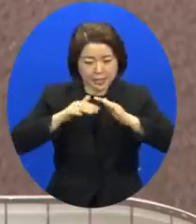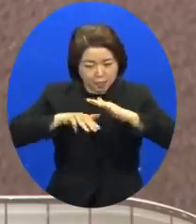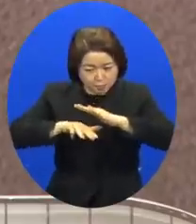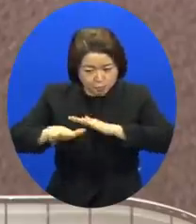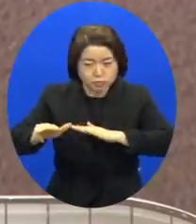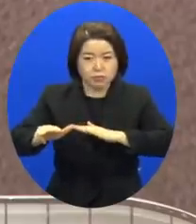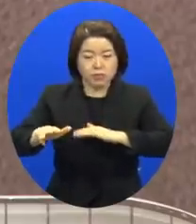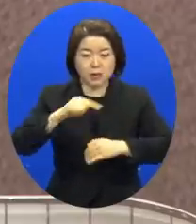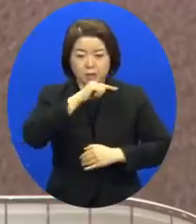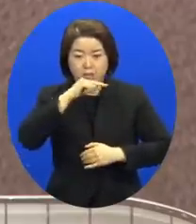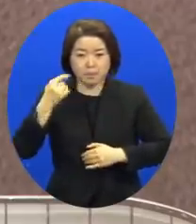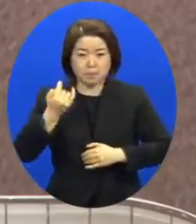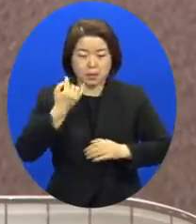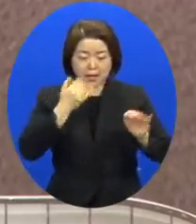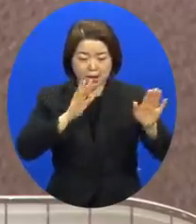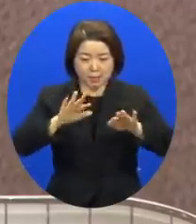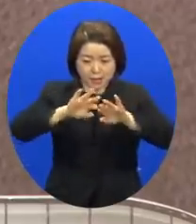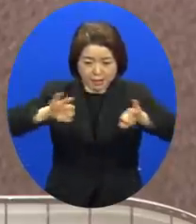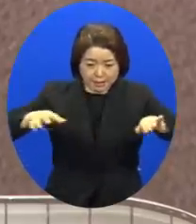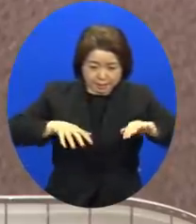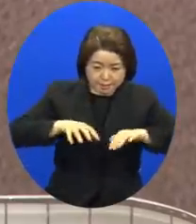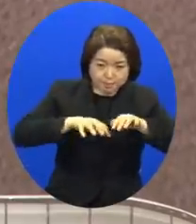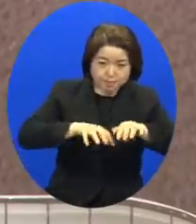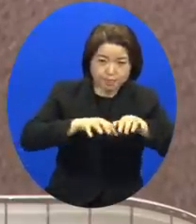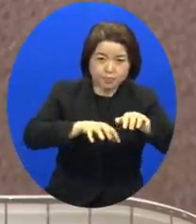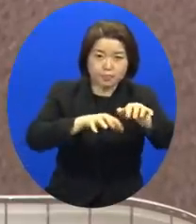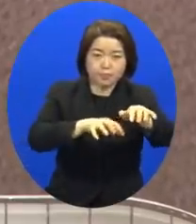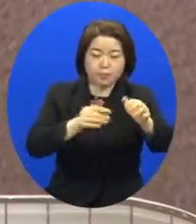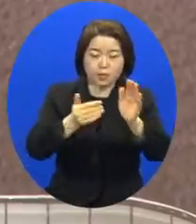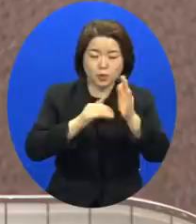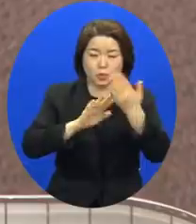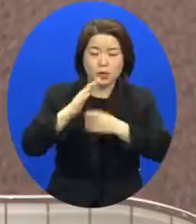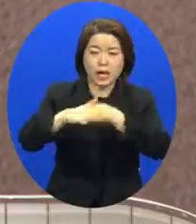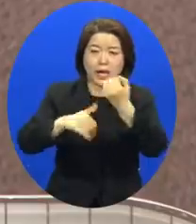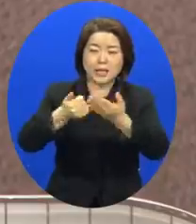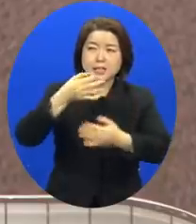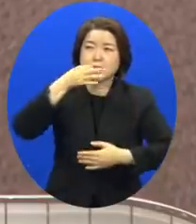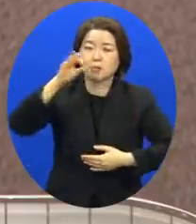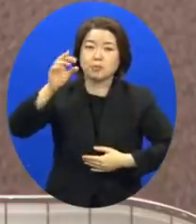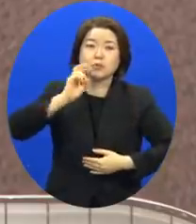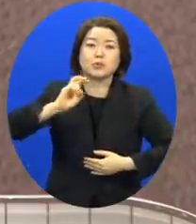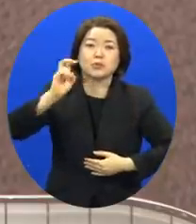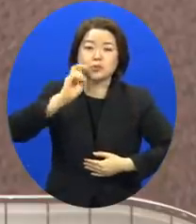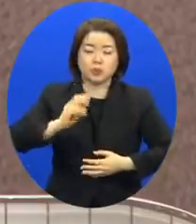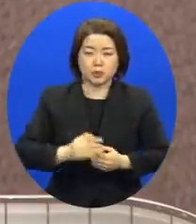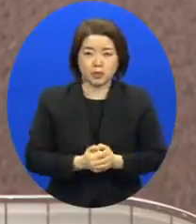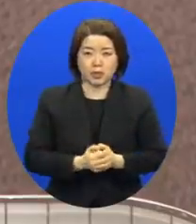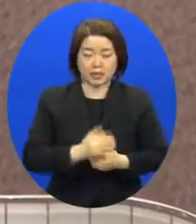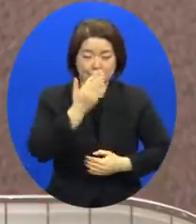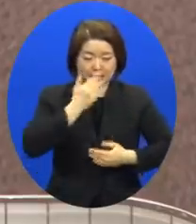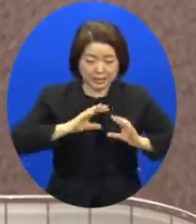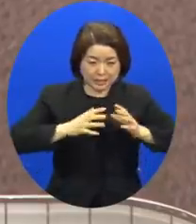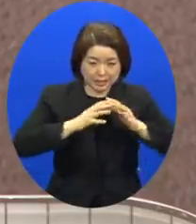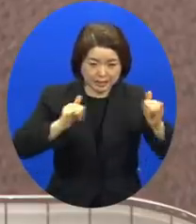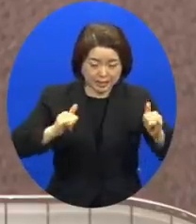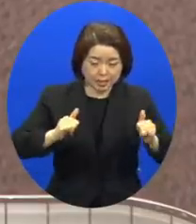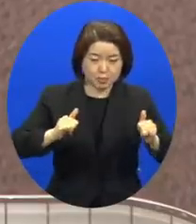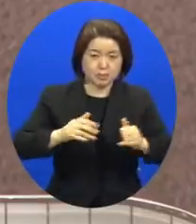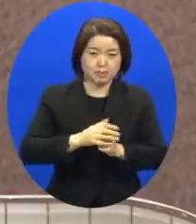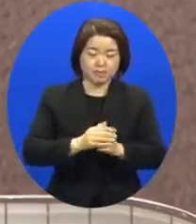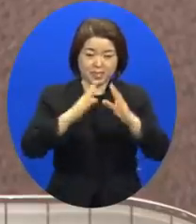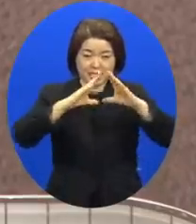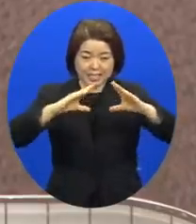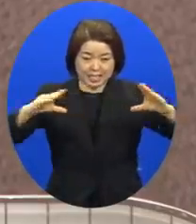건너서 하나님께 불렀던 노래입니다 이스라엘 백성이 애굽에서 해방이 되어서